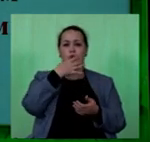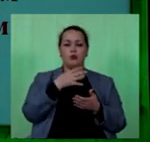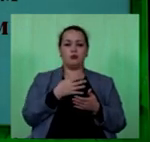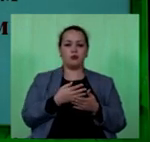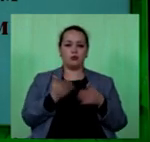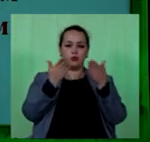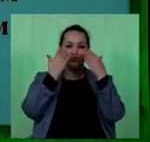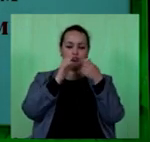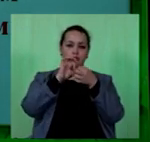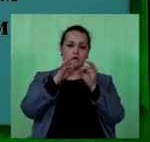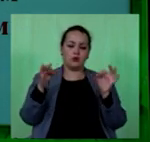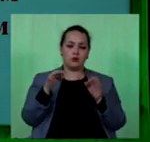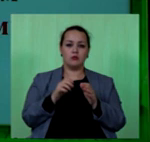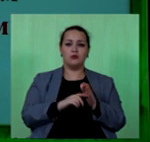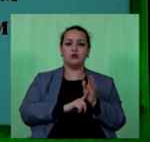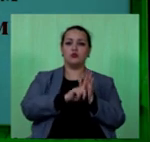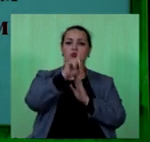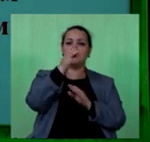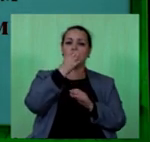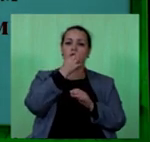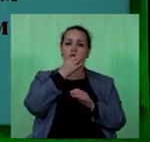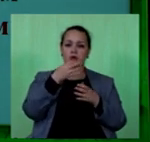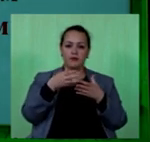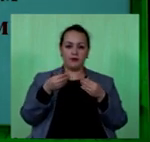наступила ранняя весна